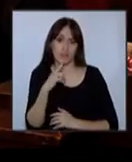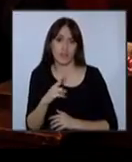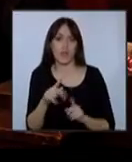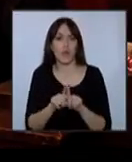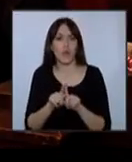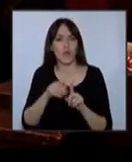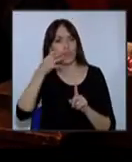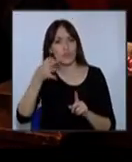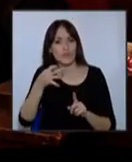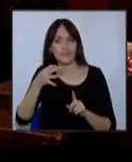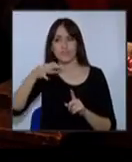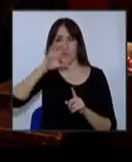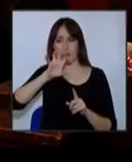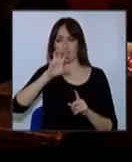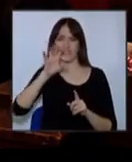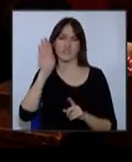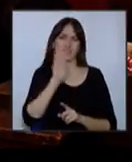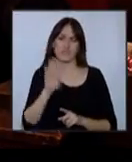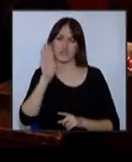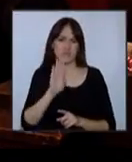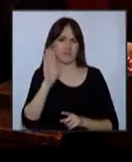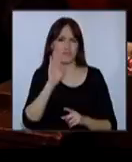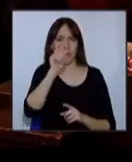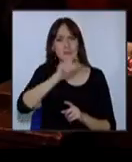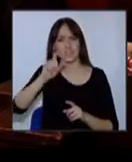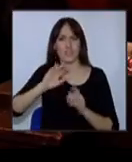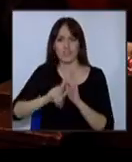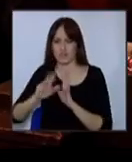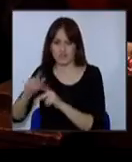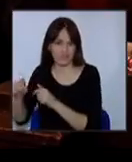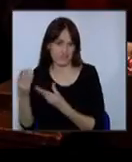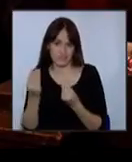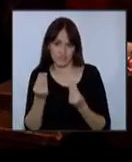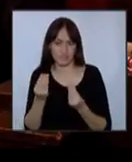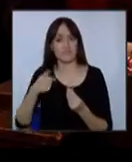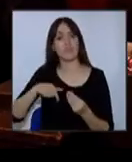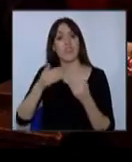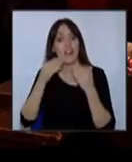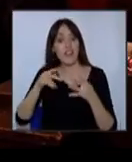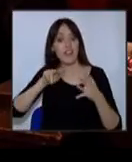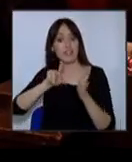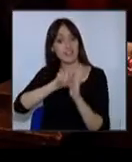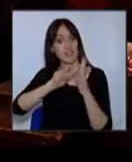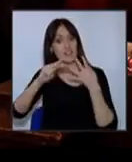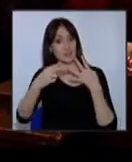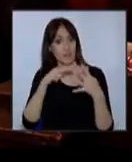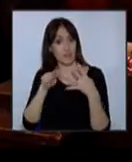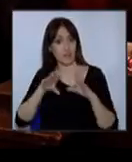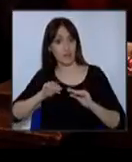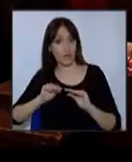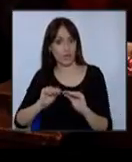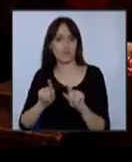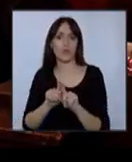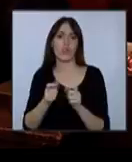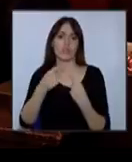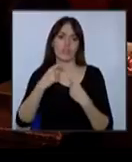esdevingut un país de corruptes. Avui aprovarem una ordenança de transparència que possiblement entre tots la podrem anar enriquint a través de